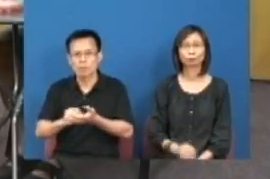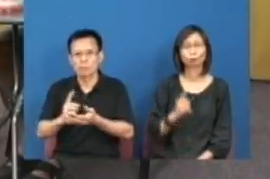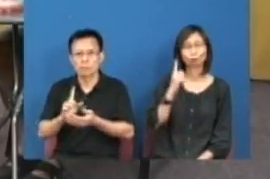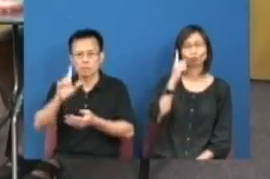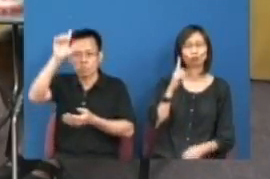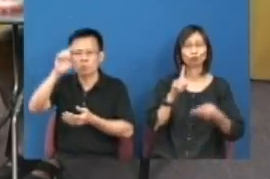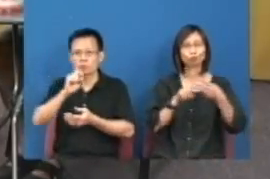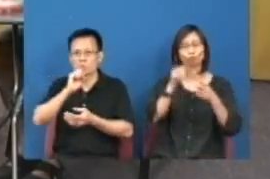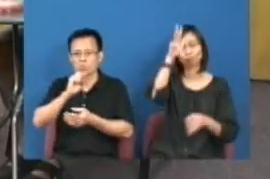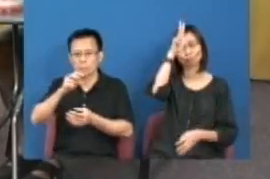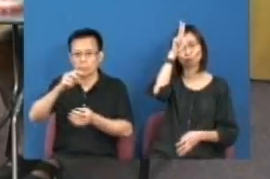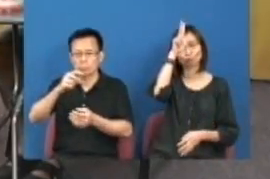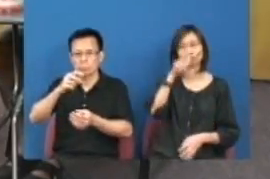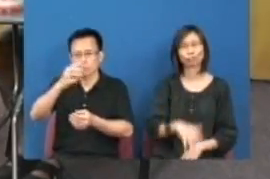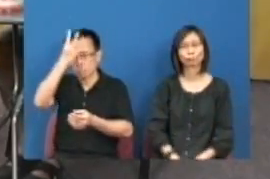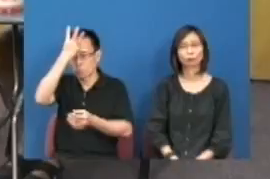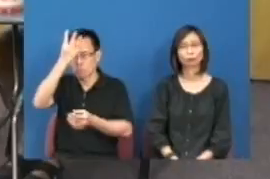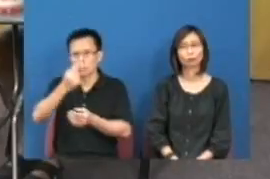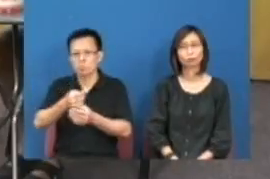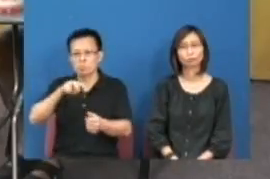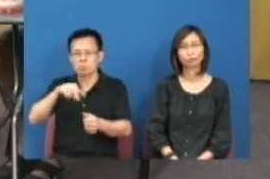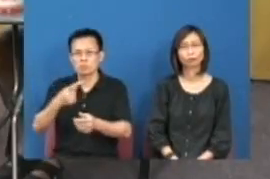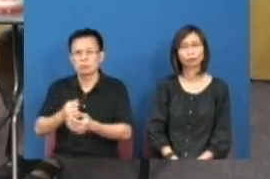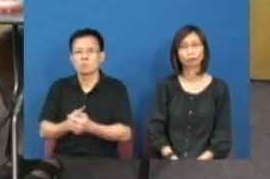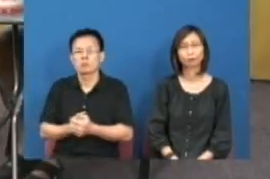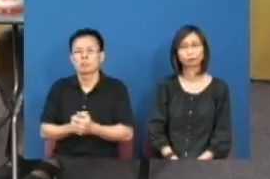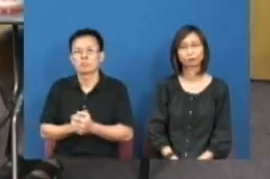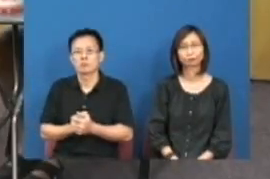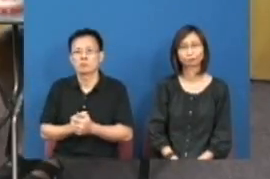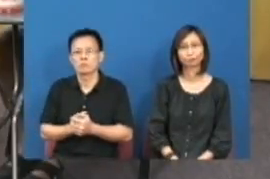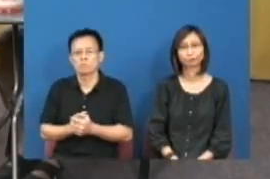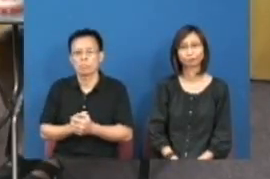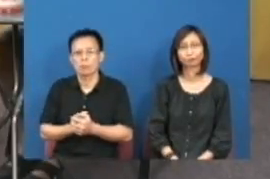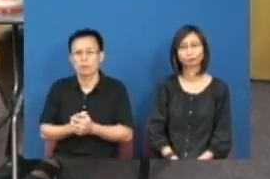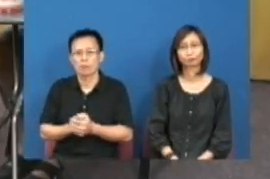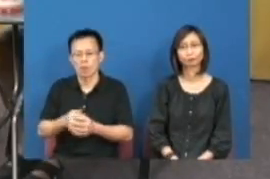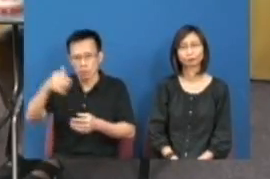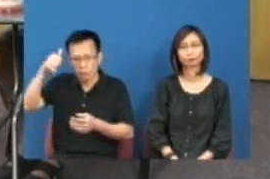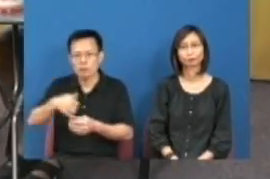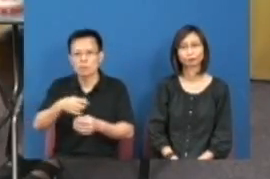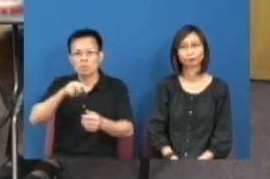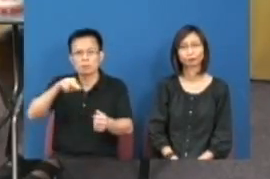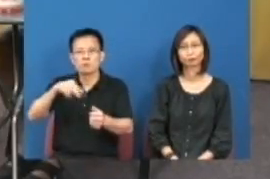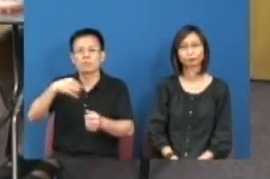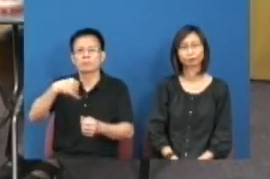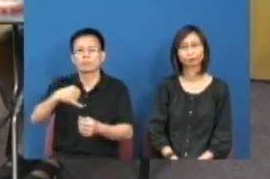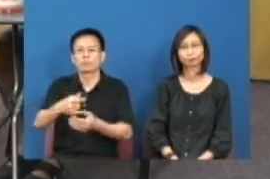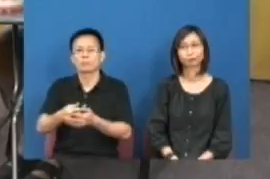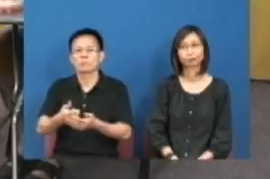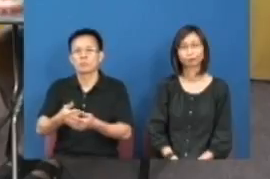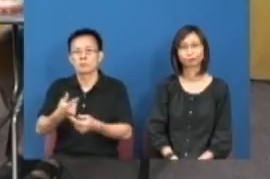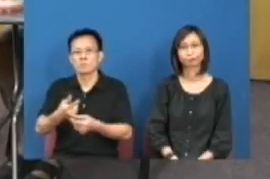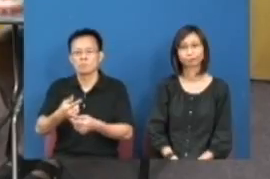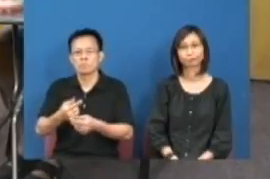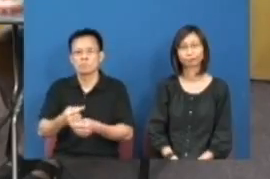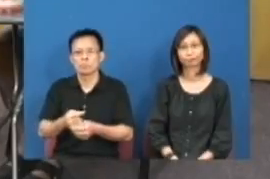太上皇， 咁佢落嚟中聯辦指揮，亦都未必一定得。咁你睇到當中聯辦個官係彭清